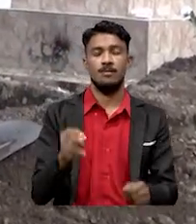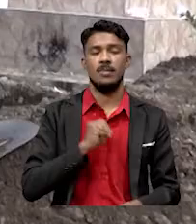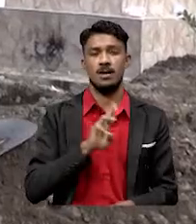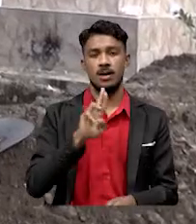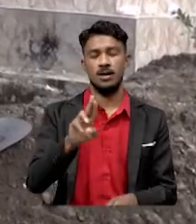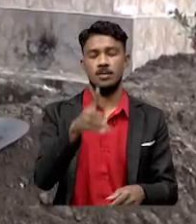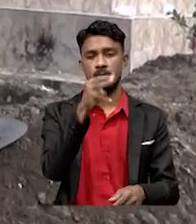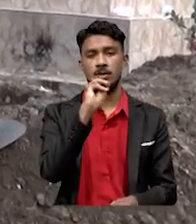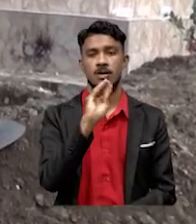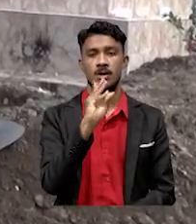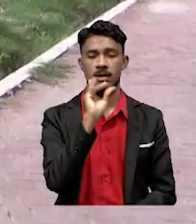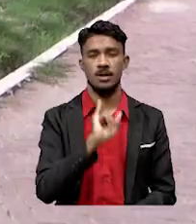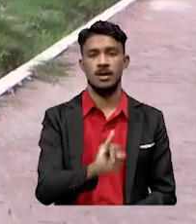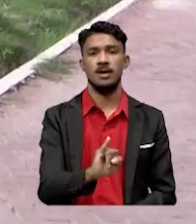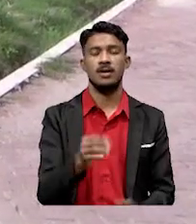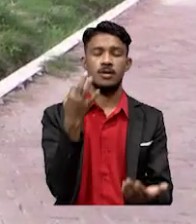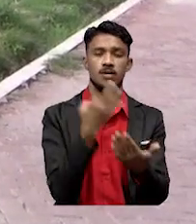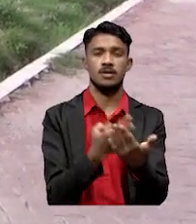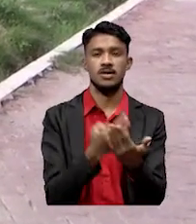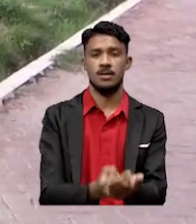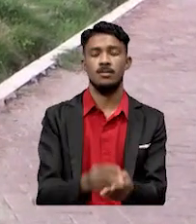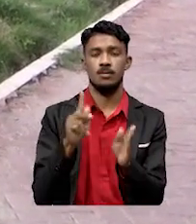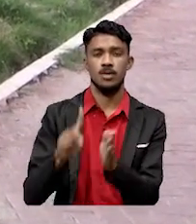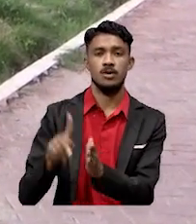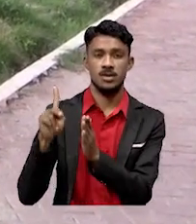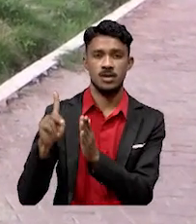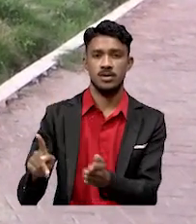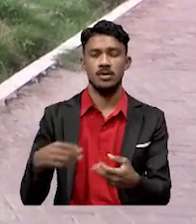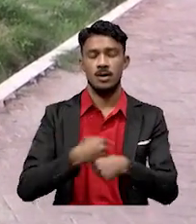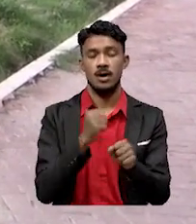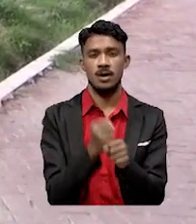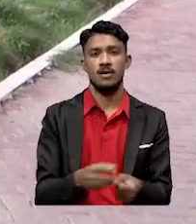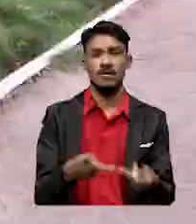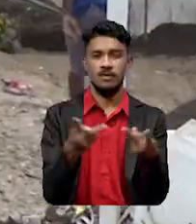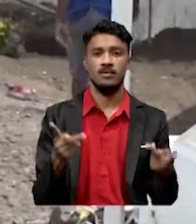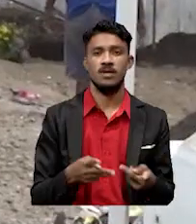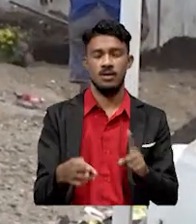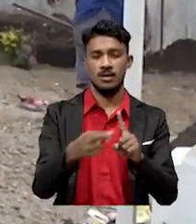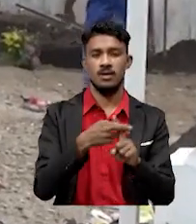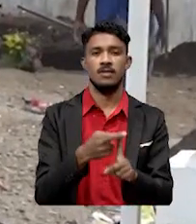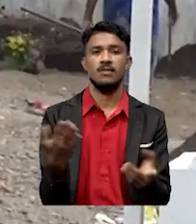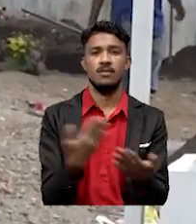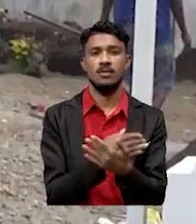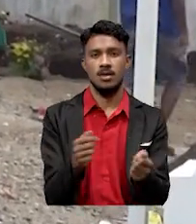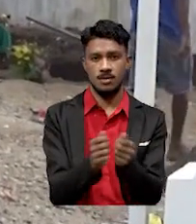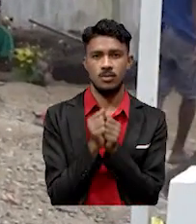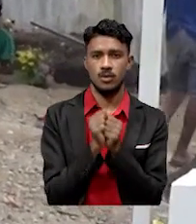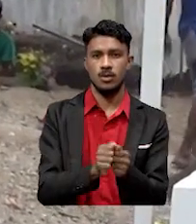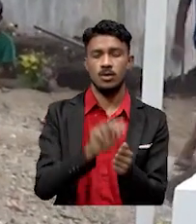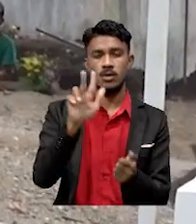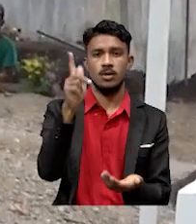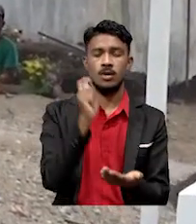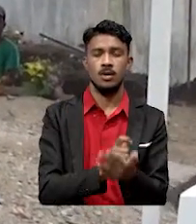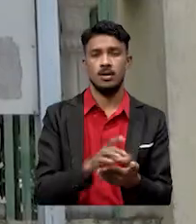munisipi dili. Orsamento ne bea loka ba prosesu konstrusaun semiteru fong ne hamutuk dolar amerikanu riung atus hat no husi